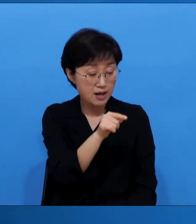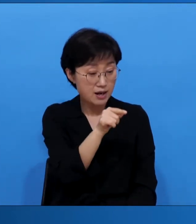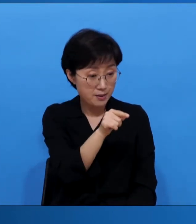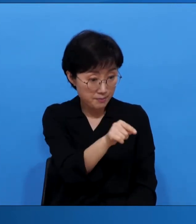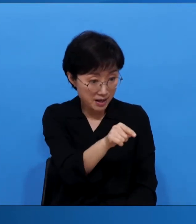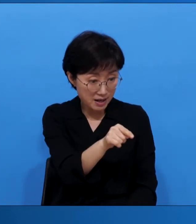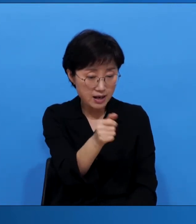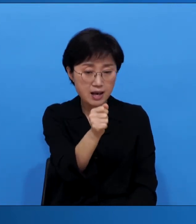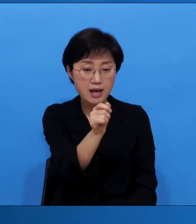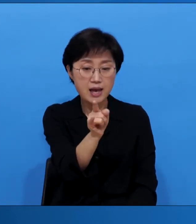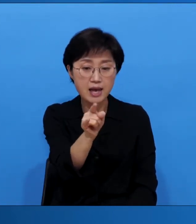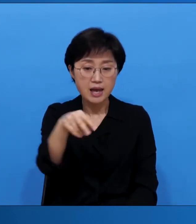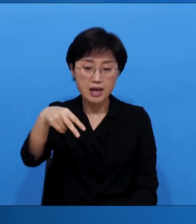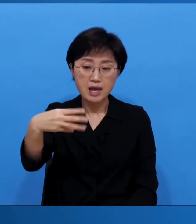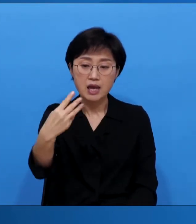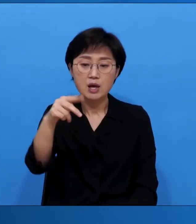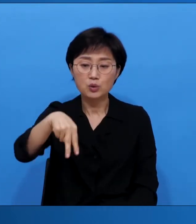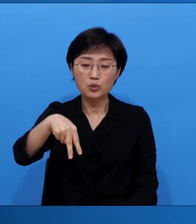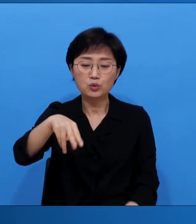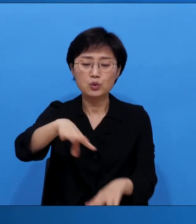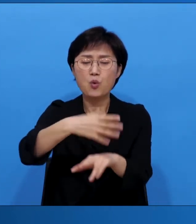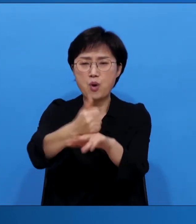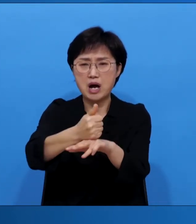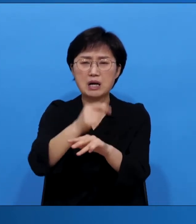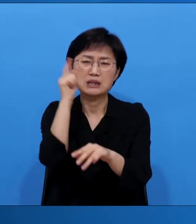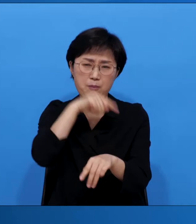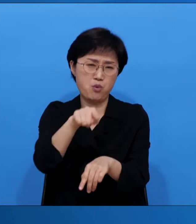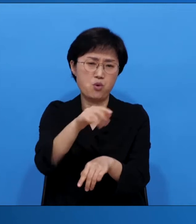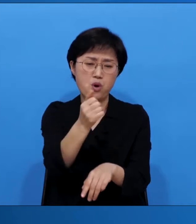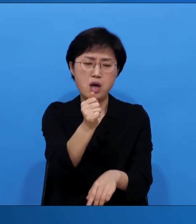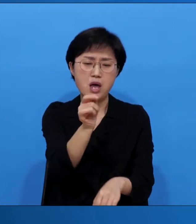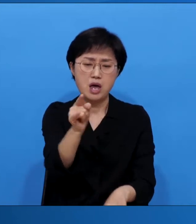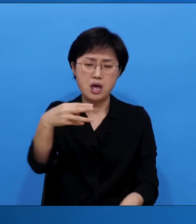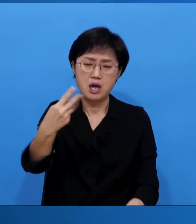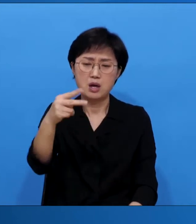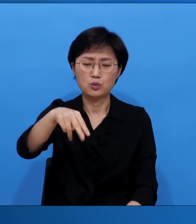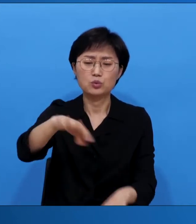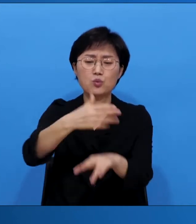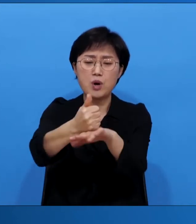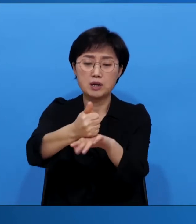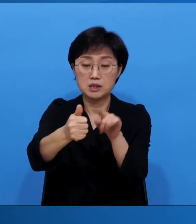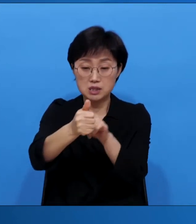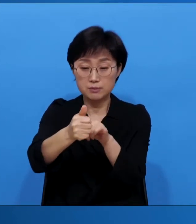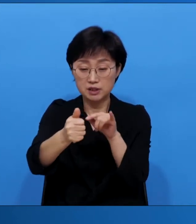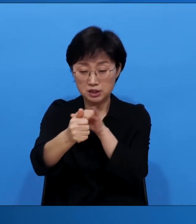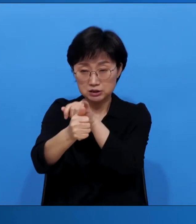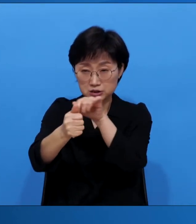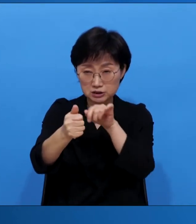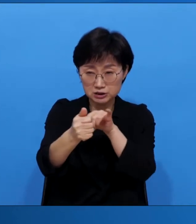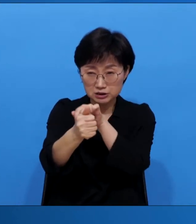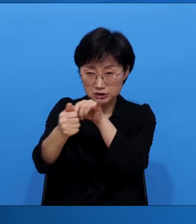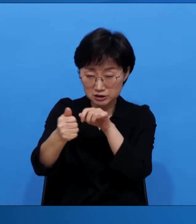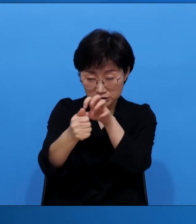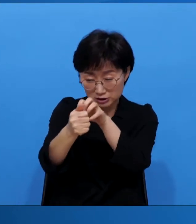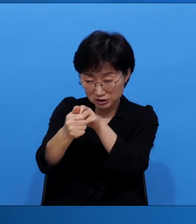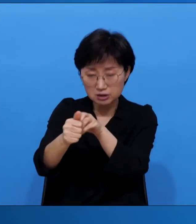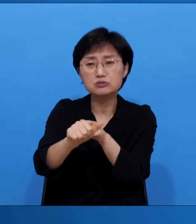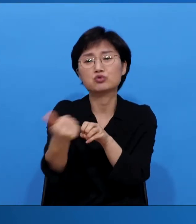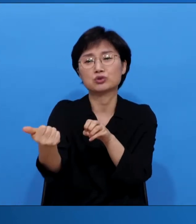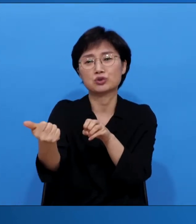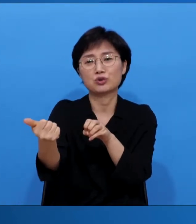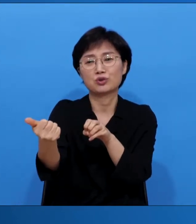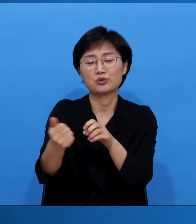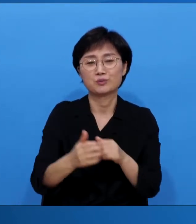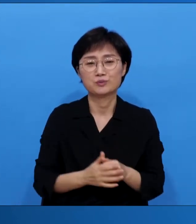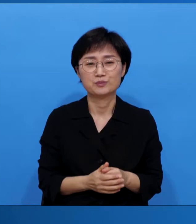충이 먹어 죽으니라. It says that that very night the angel of the Lord is sent, and we see that King Herod was put to death because